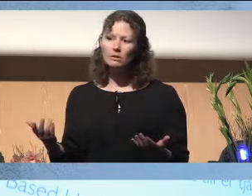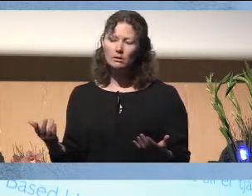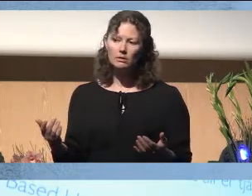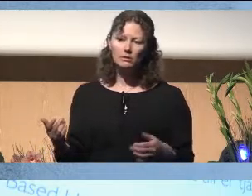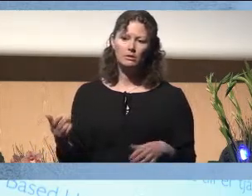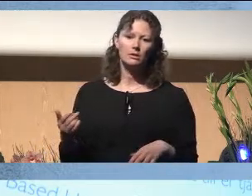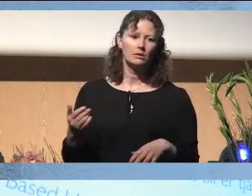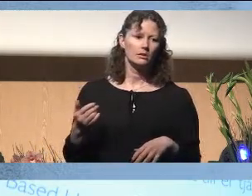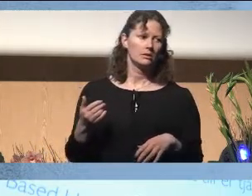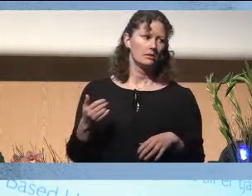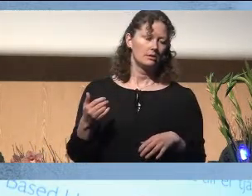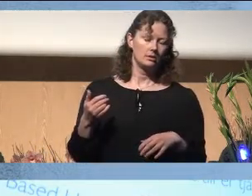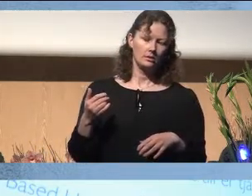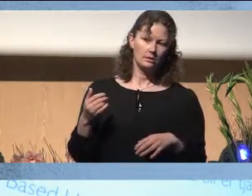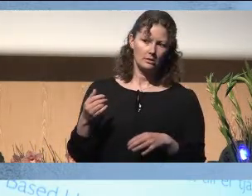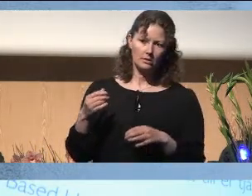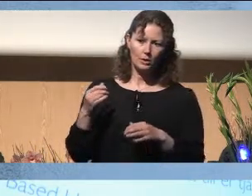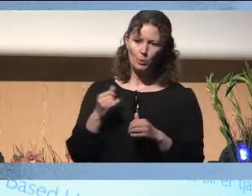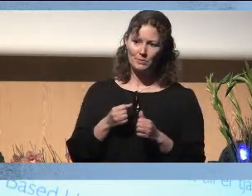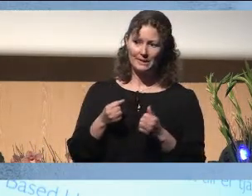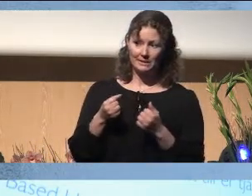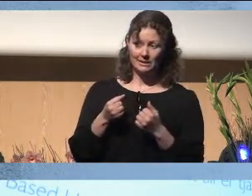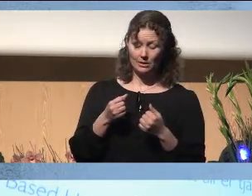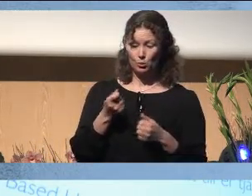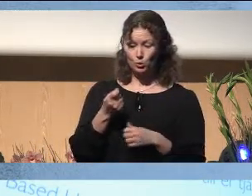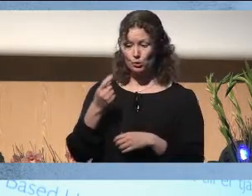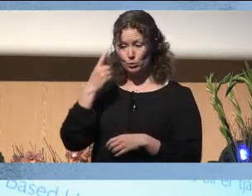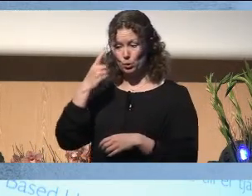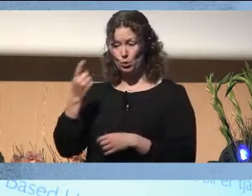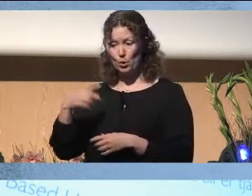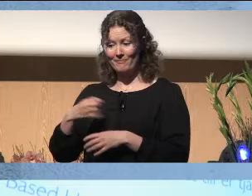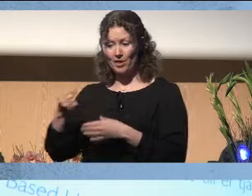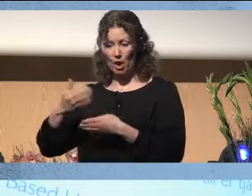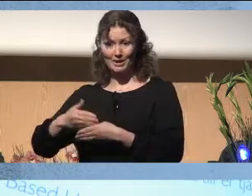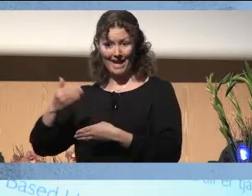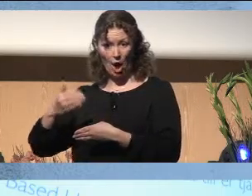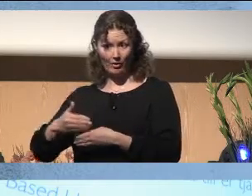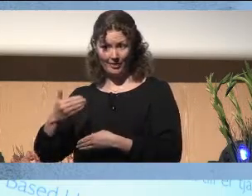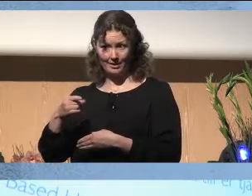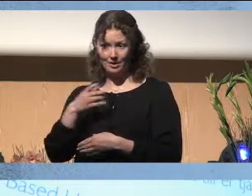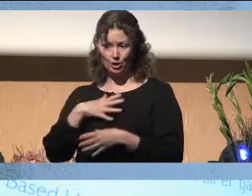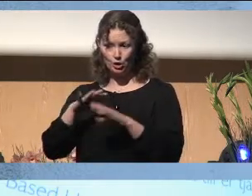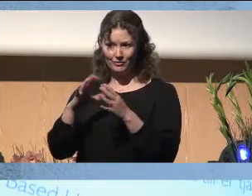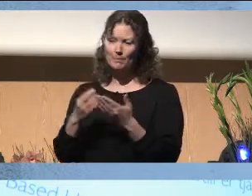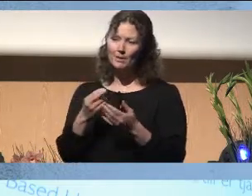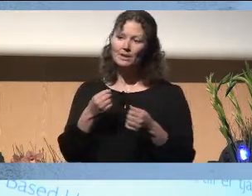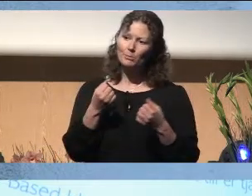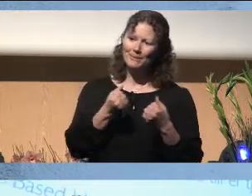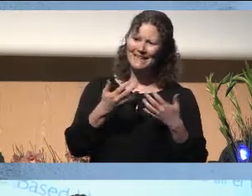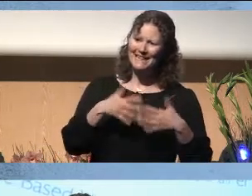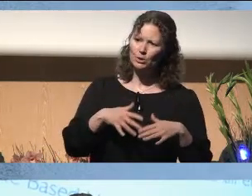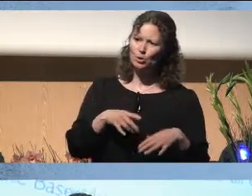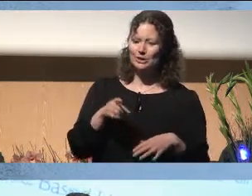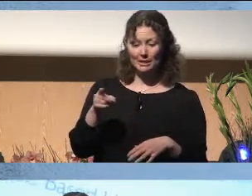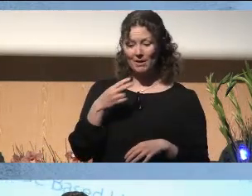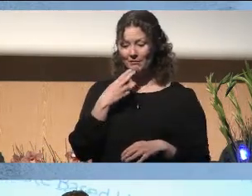Bilindustrin, ja. Men det är kanske många som tror att det kommer från Toyota, det systemet vi har i sjukvården. Vilken bilindustri kommer det ifrån?